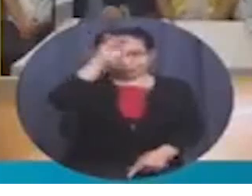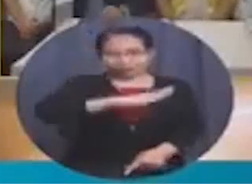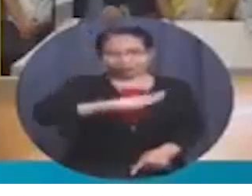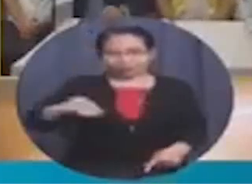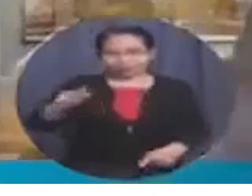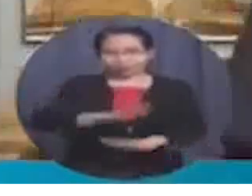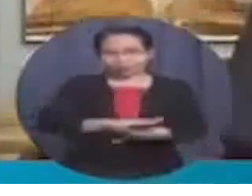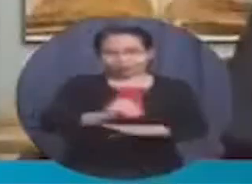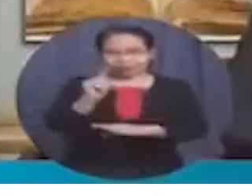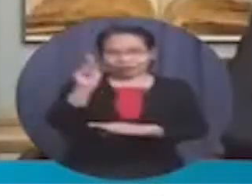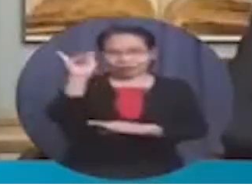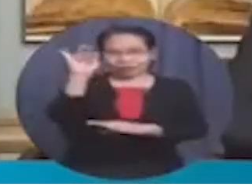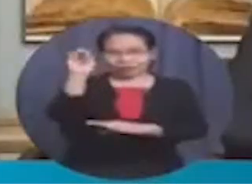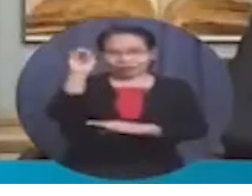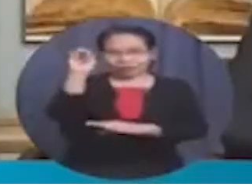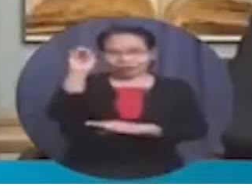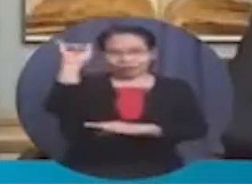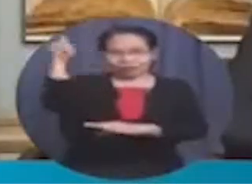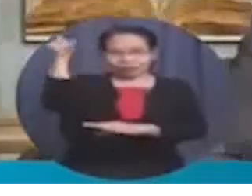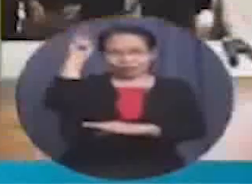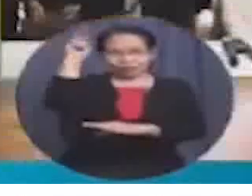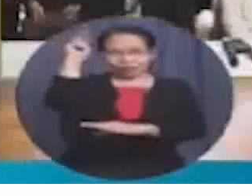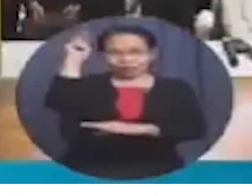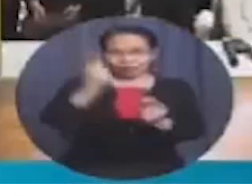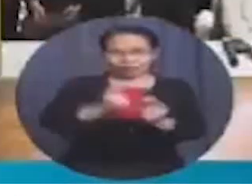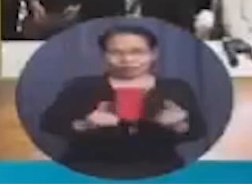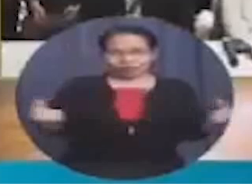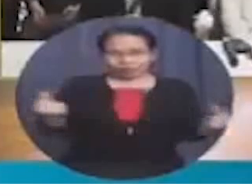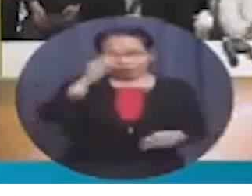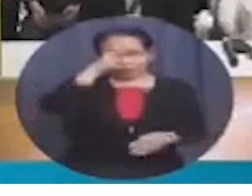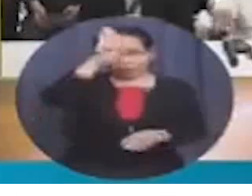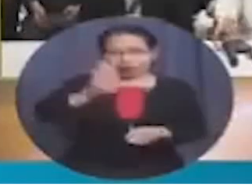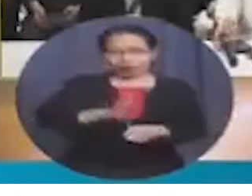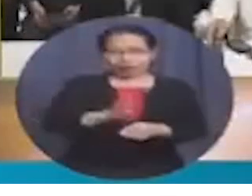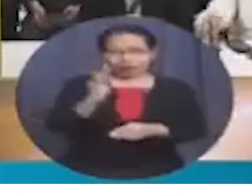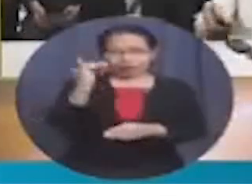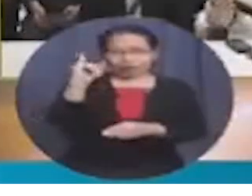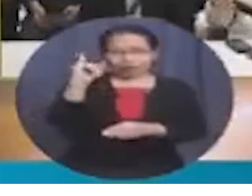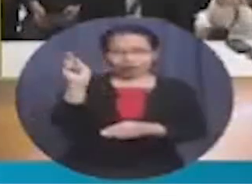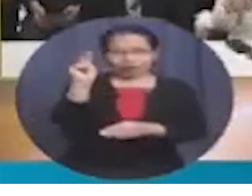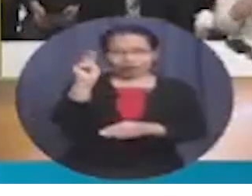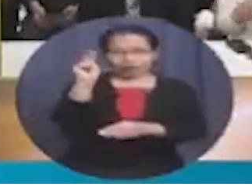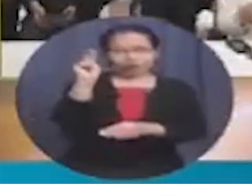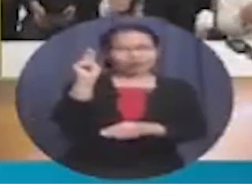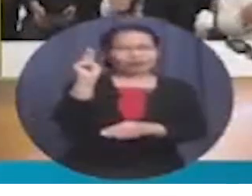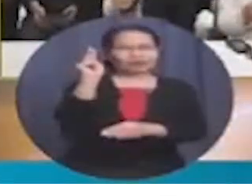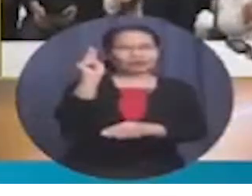sa Tokyo, Japan po tayo, si kapatid na June Gundayo ay naroon kasama natin mga panauhin. Japan, please, go ahead.